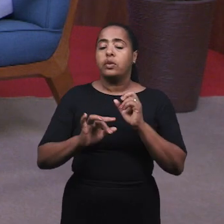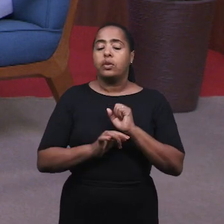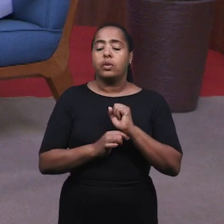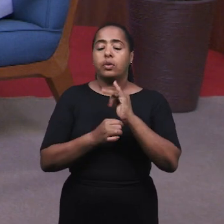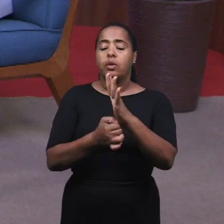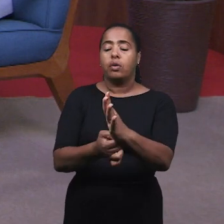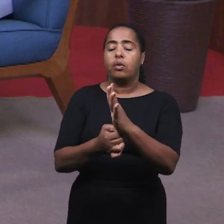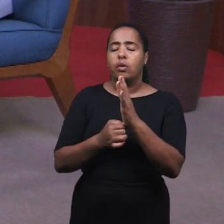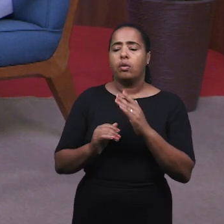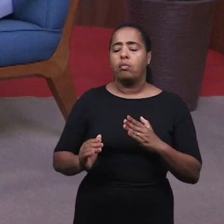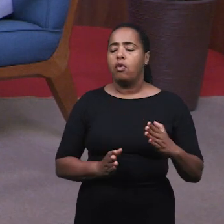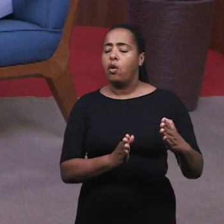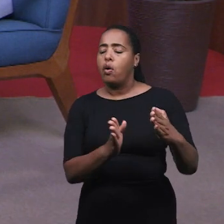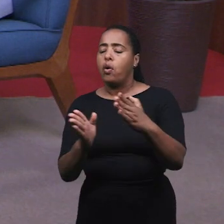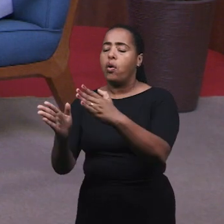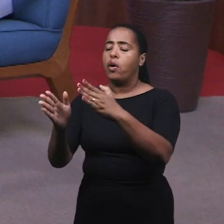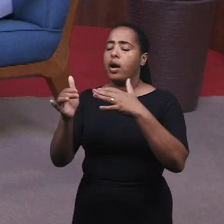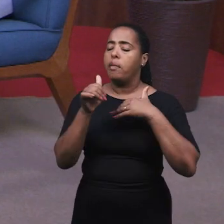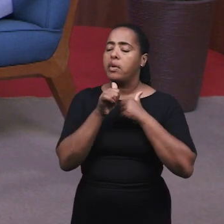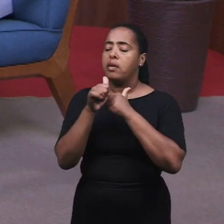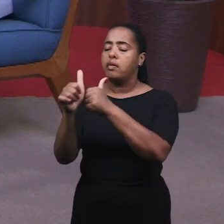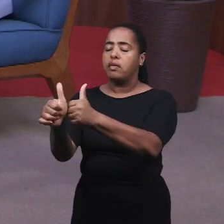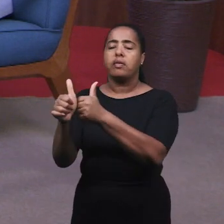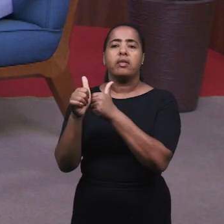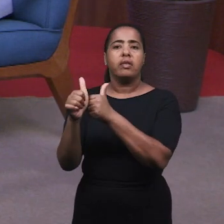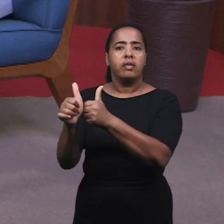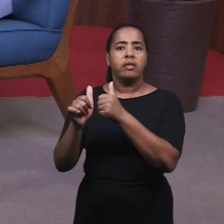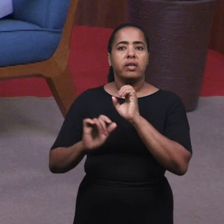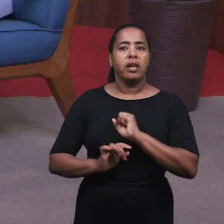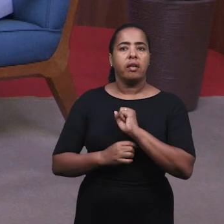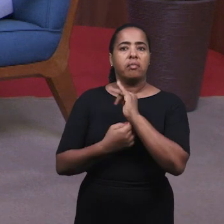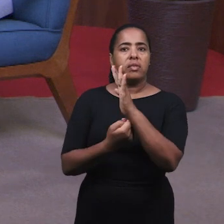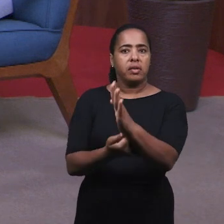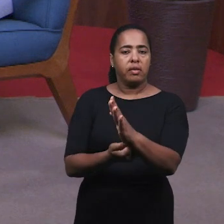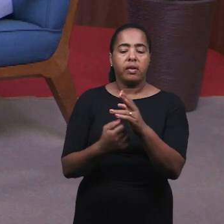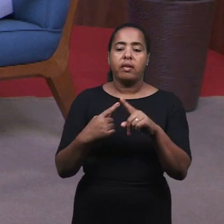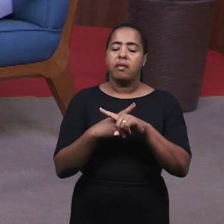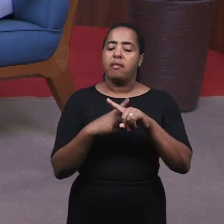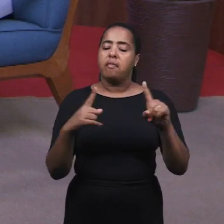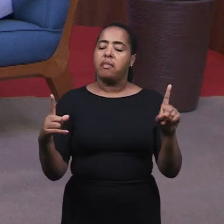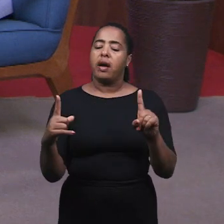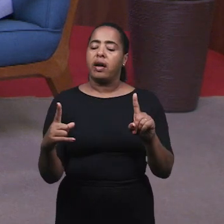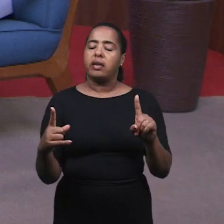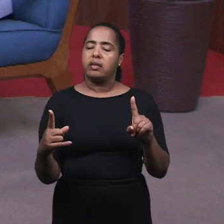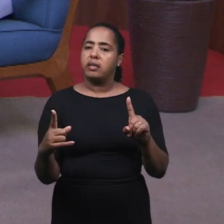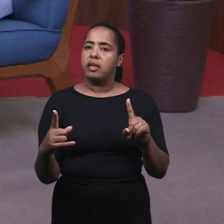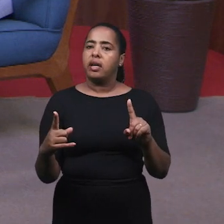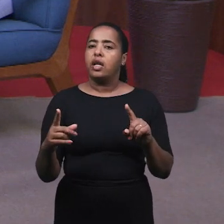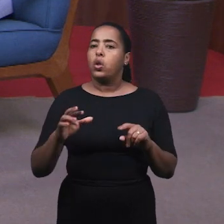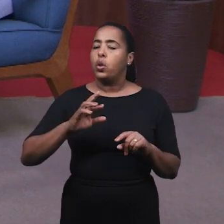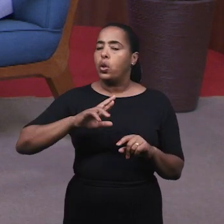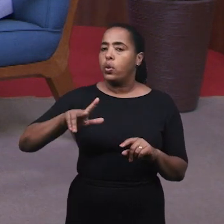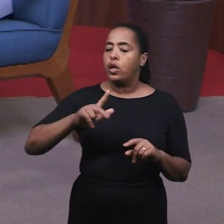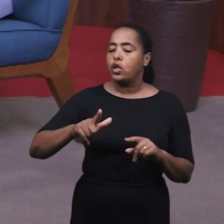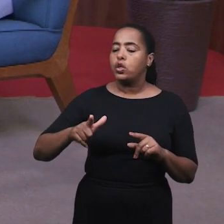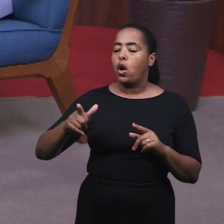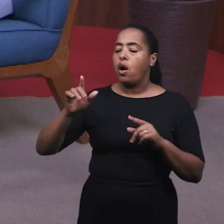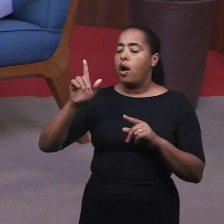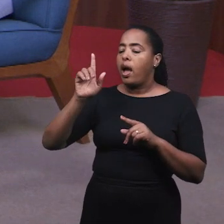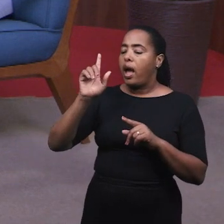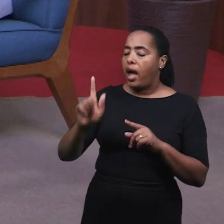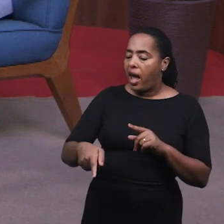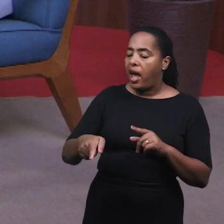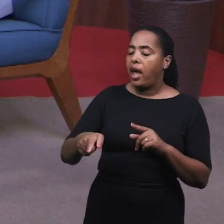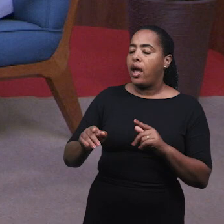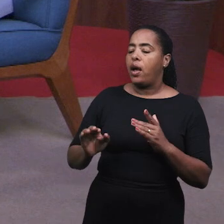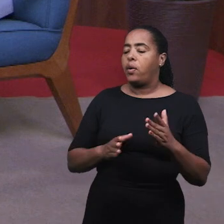il nous fait connaître le chemin, c'est le mystère révélé. Mais l'expression nous dit pas seulement voici le chemin, mais marcher